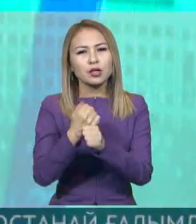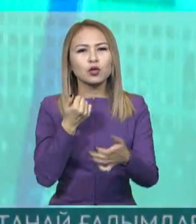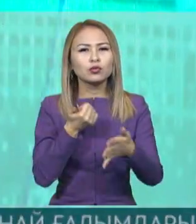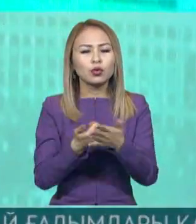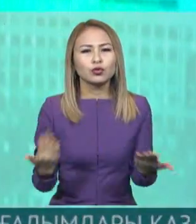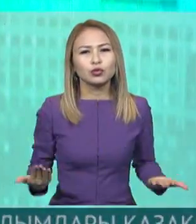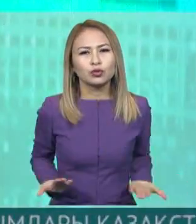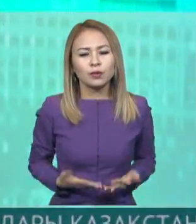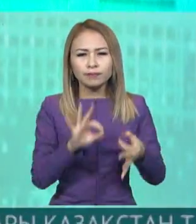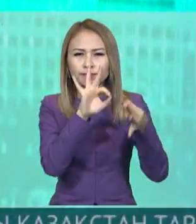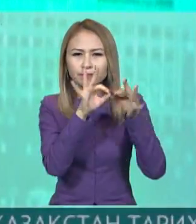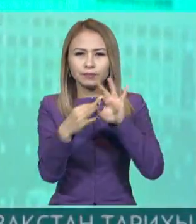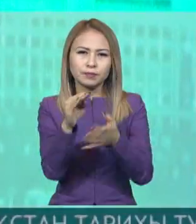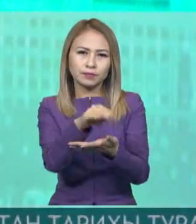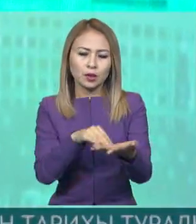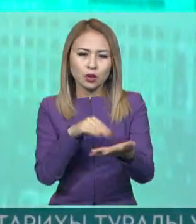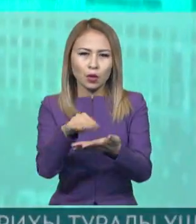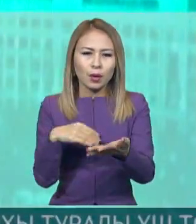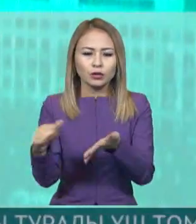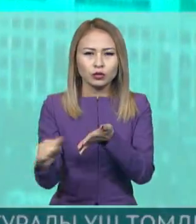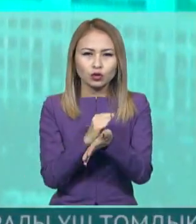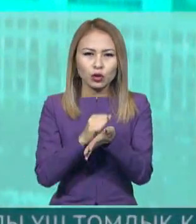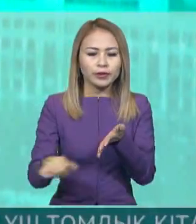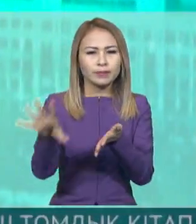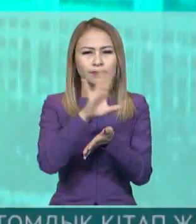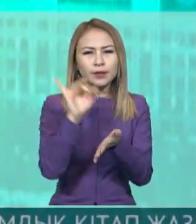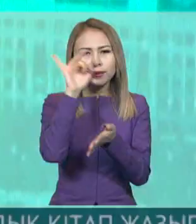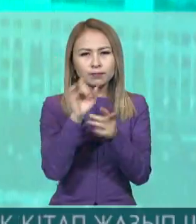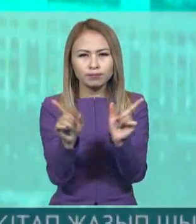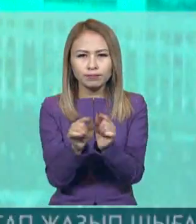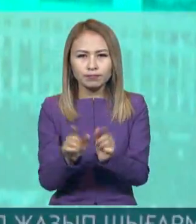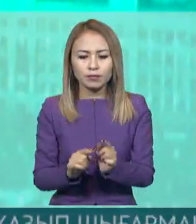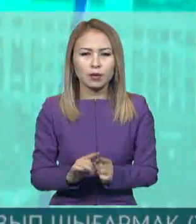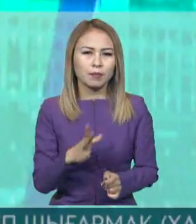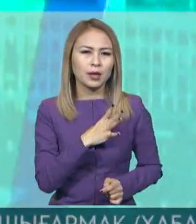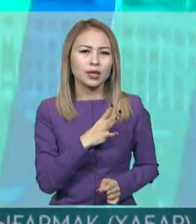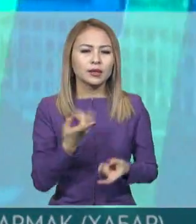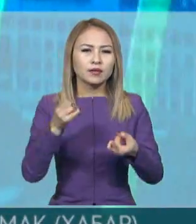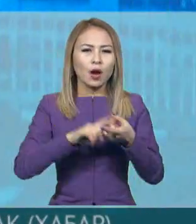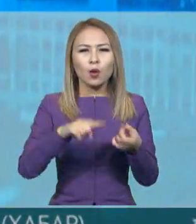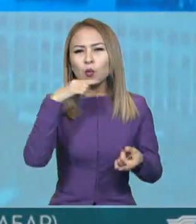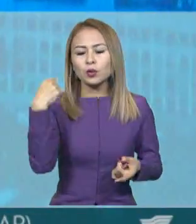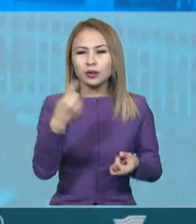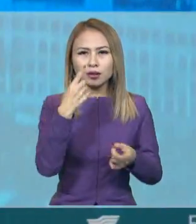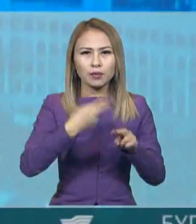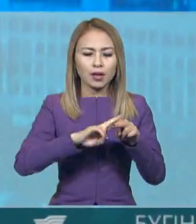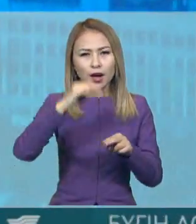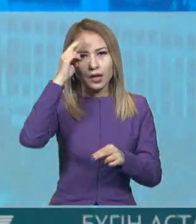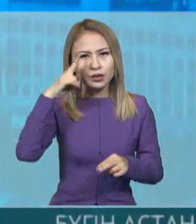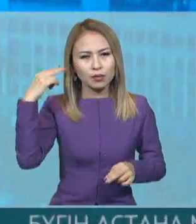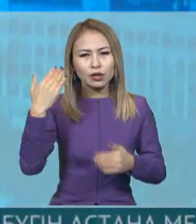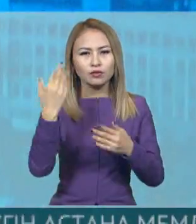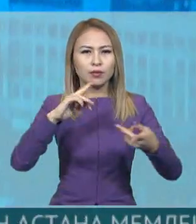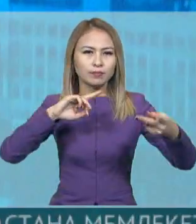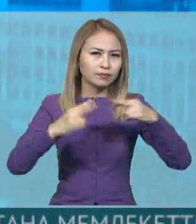дейінгі өмірі егжей-тегжейлі айтылған. Кітап мұрағаттық құжаттары мен тарихи деректерге негізделіп жазылған. Туындыны орыс тілінен Әзірбайжан